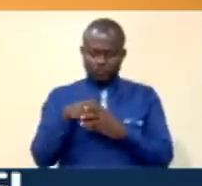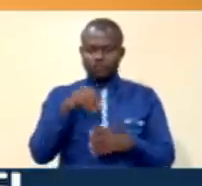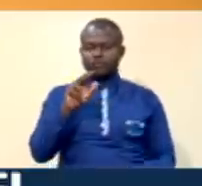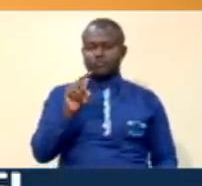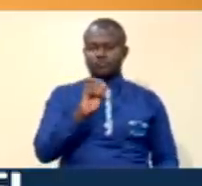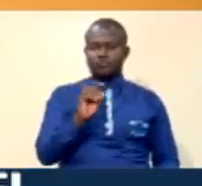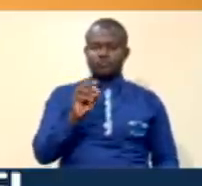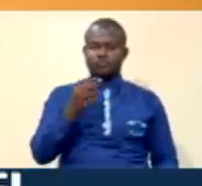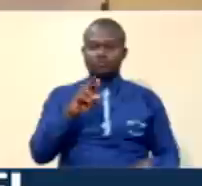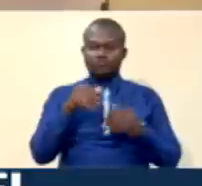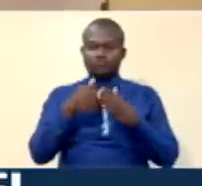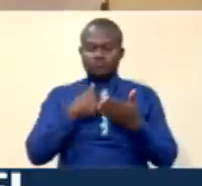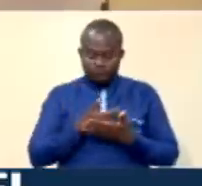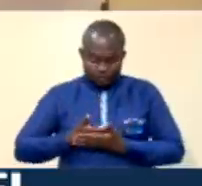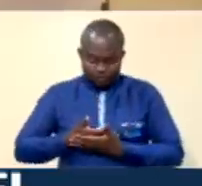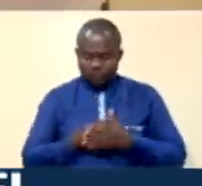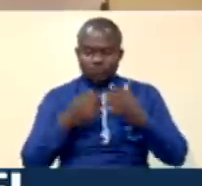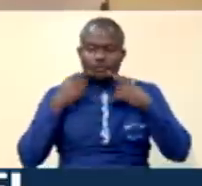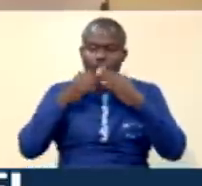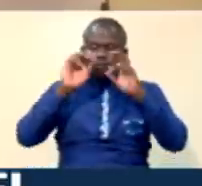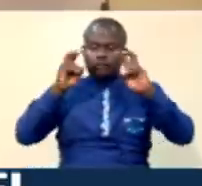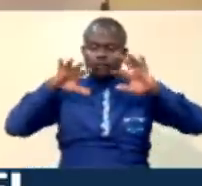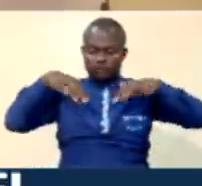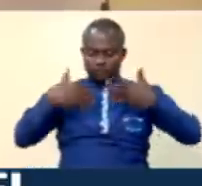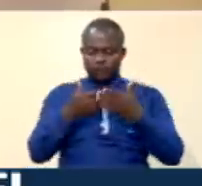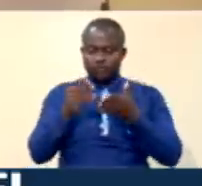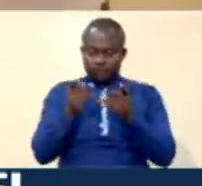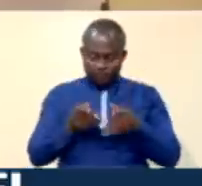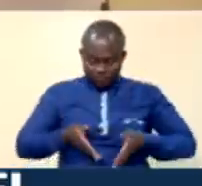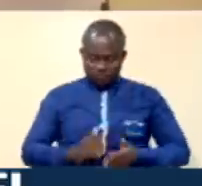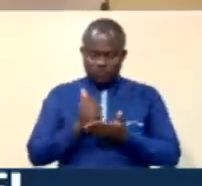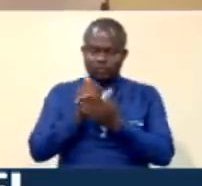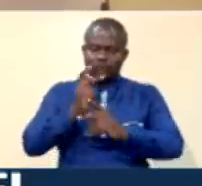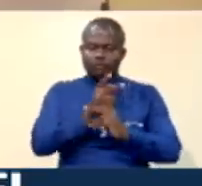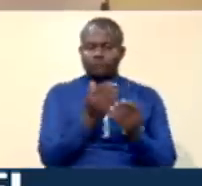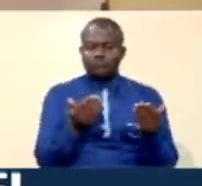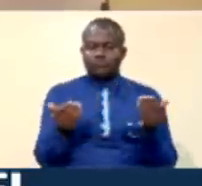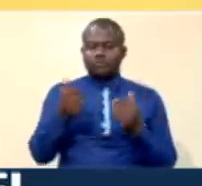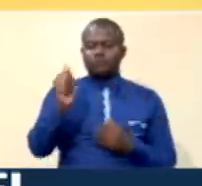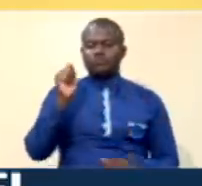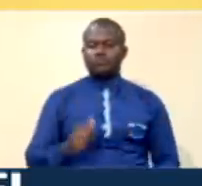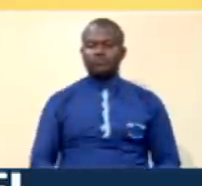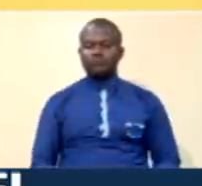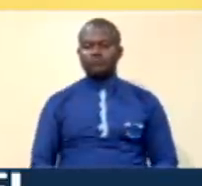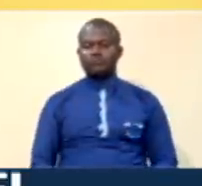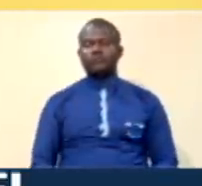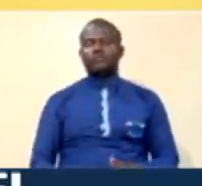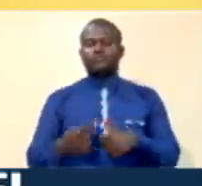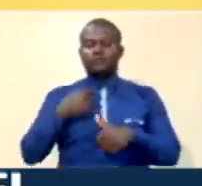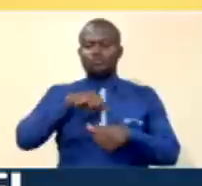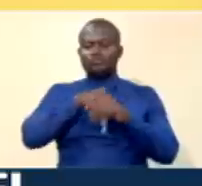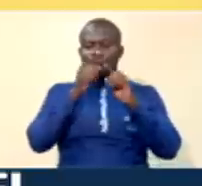wa Muganza nawe ufite uruhinja, baravuga ko iyi neonatoloji yabafashije kubungabunga ubuzima bw'abana babo. Bwa mbere nza